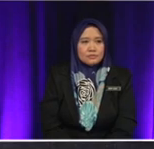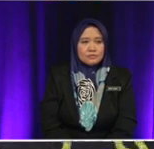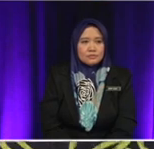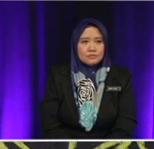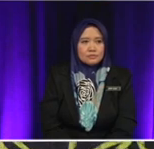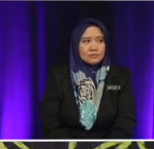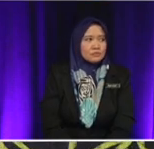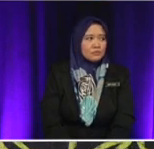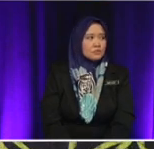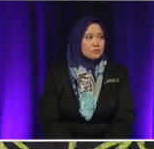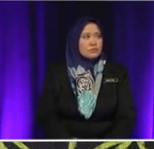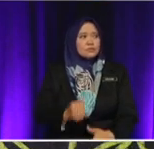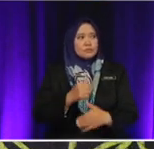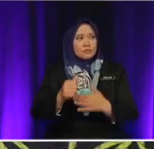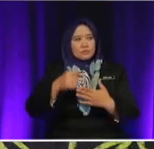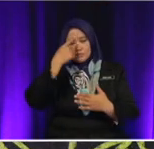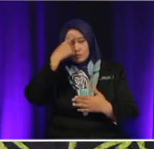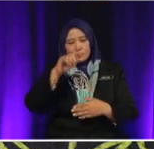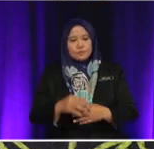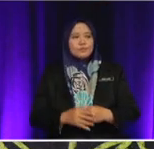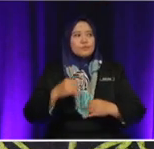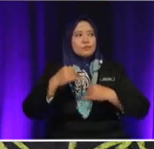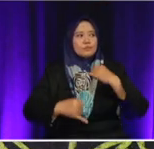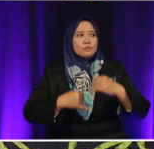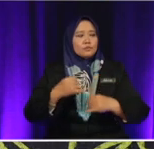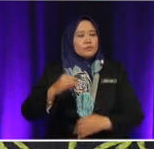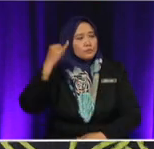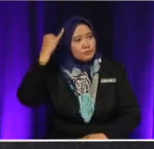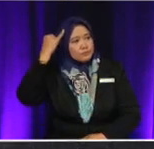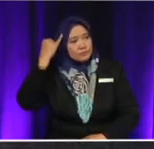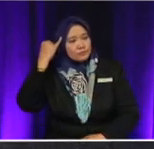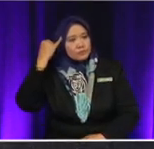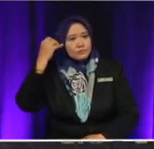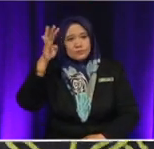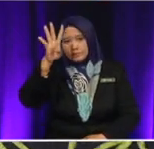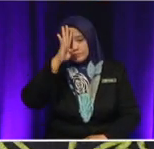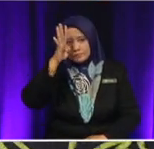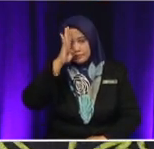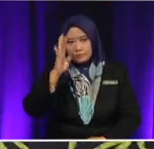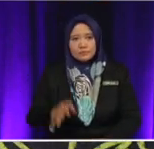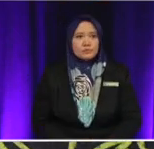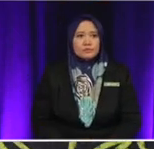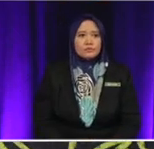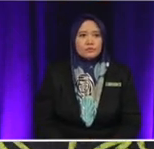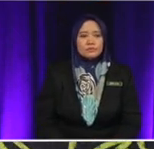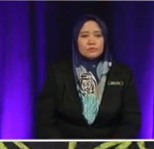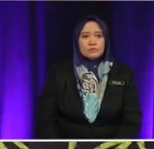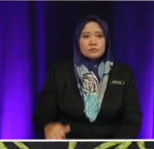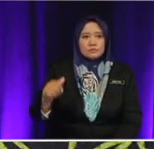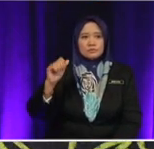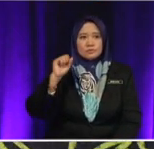Antara cara menjana idea kreatif ialah sumbang saran, analogi paksaan,